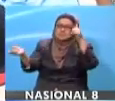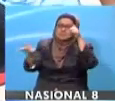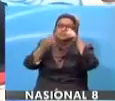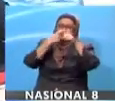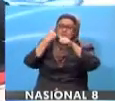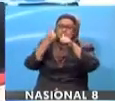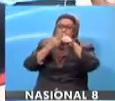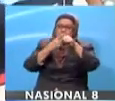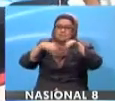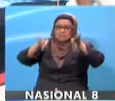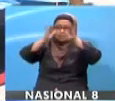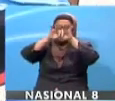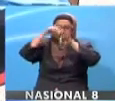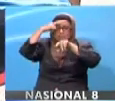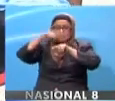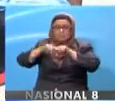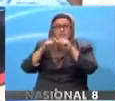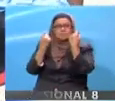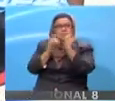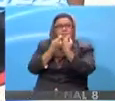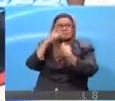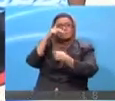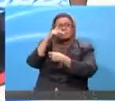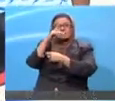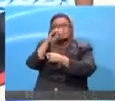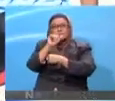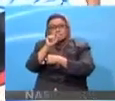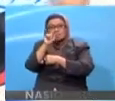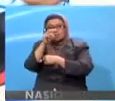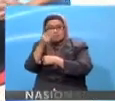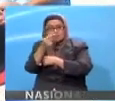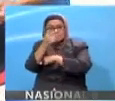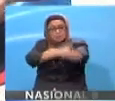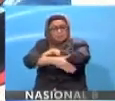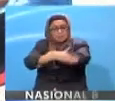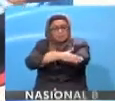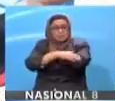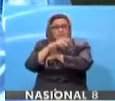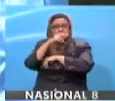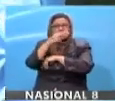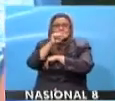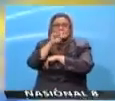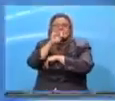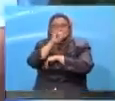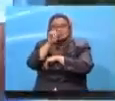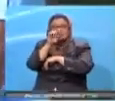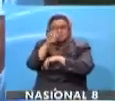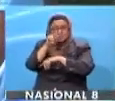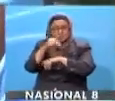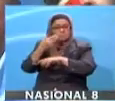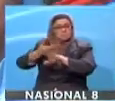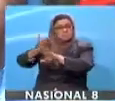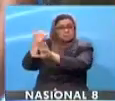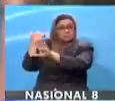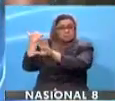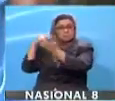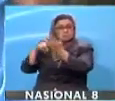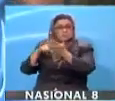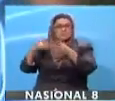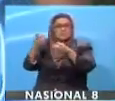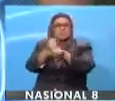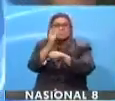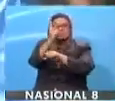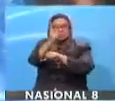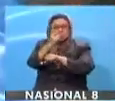negara. Sementara itu, Hafizuddin Mat Daud, pemain persorangan lelaki yang pernah menyumbang 2 pingat gangsa pada 2 temasya Sukan C